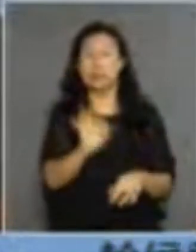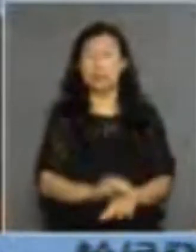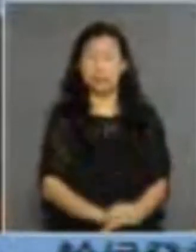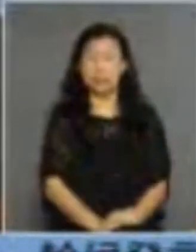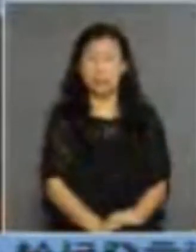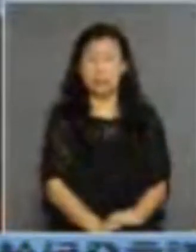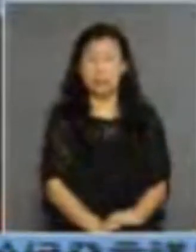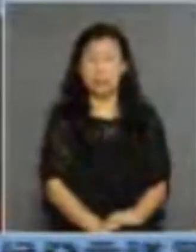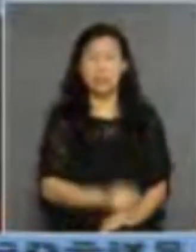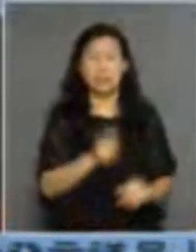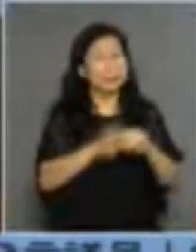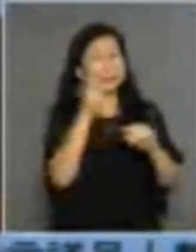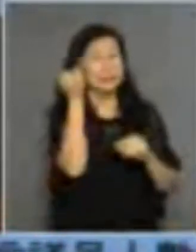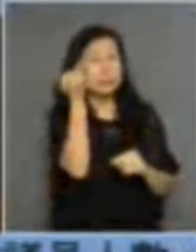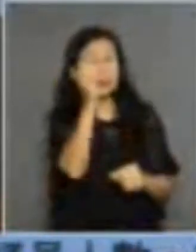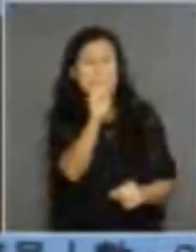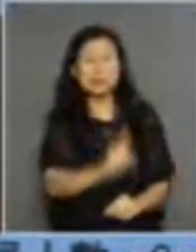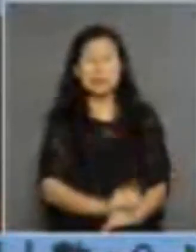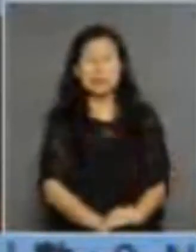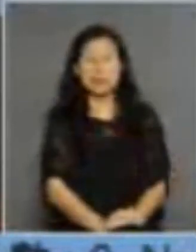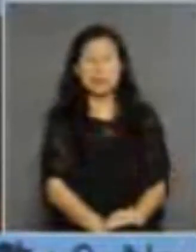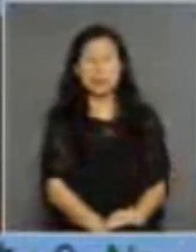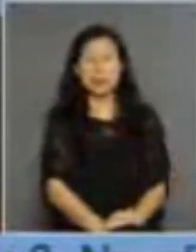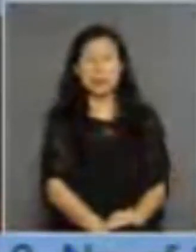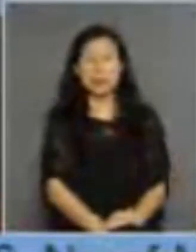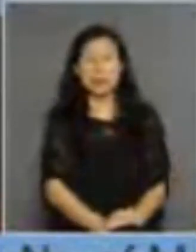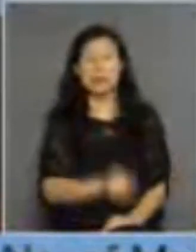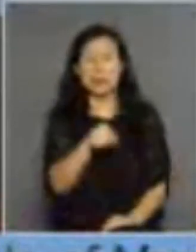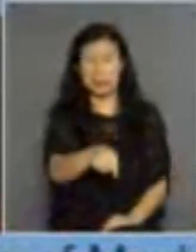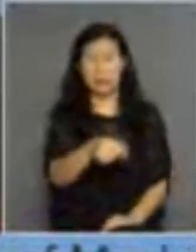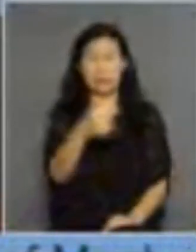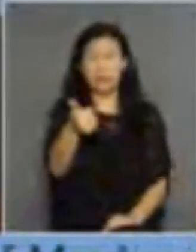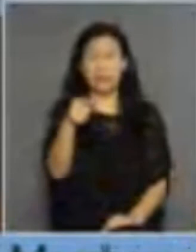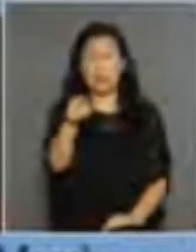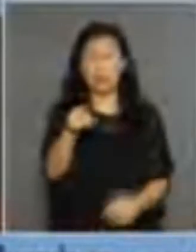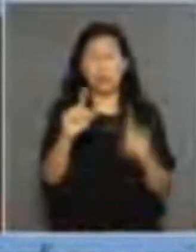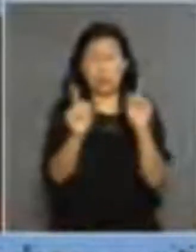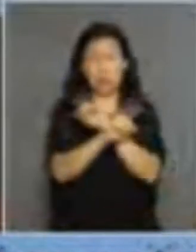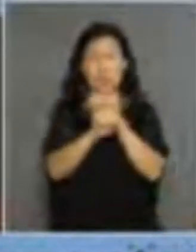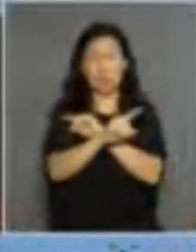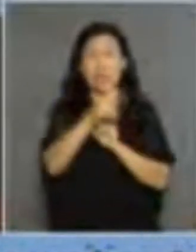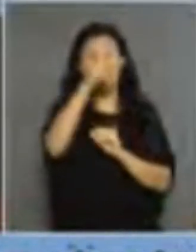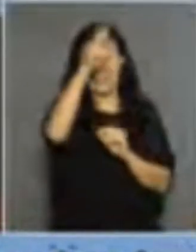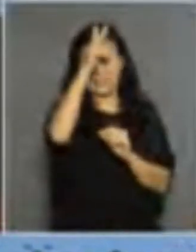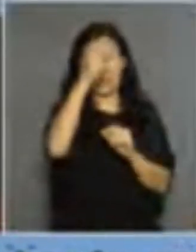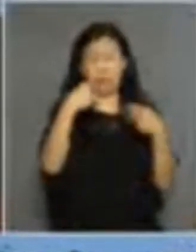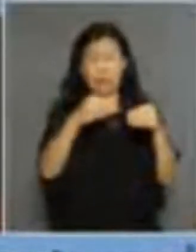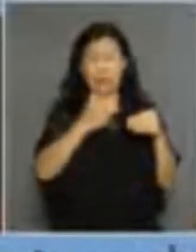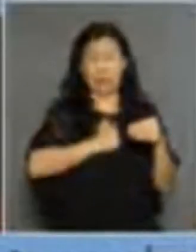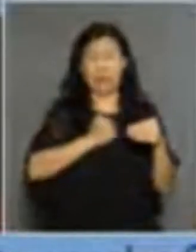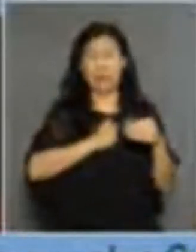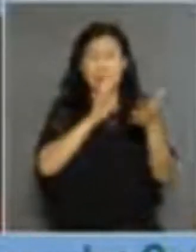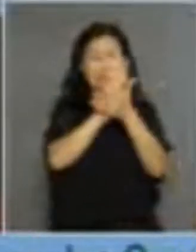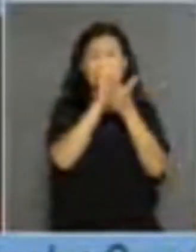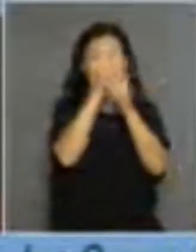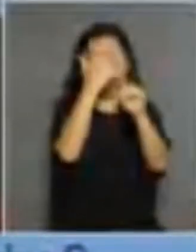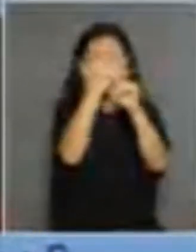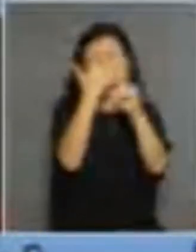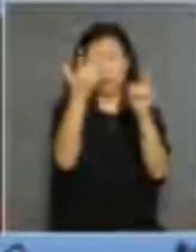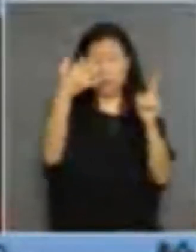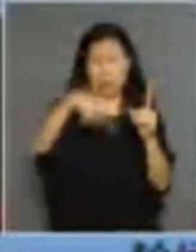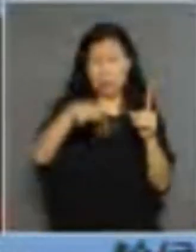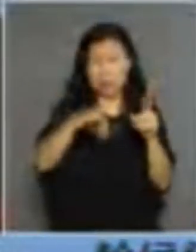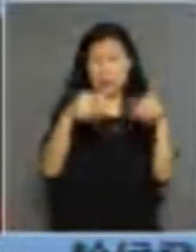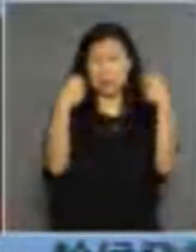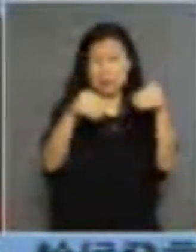即係我都唔明。咁你而家好啦，到你而家你阿吳克儉，淨係做嗰15年免費教育，淨係嗰